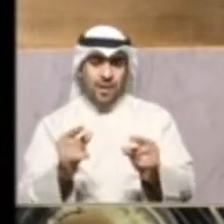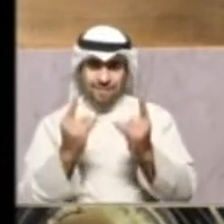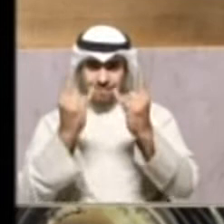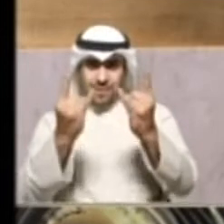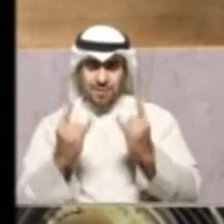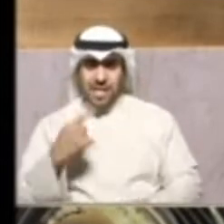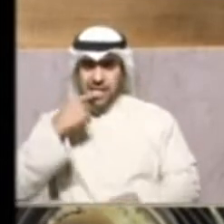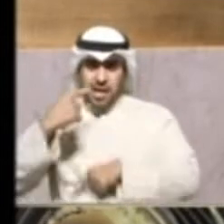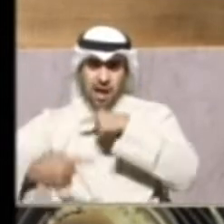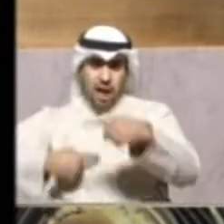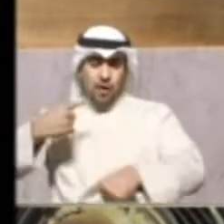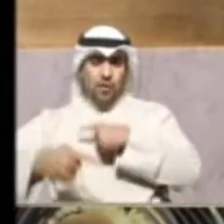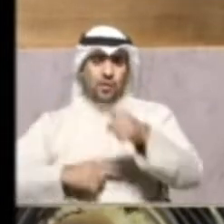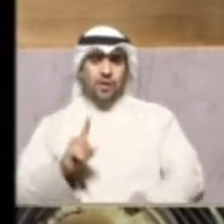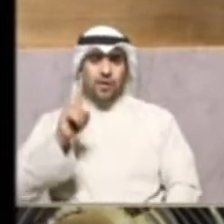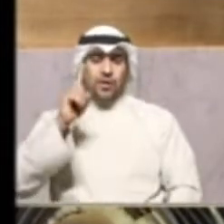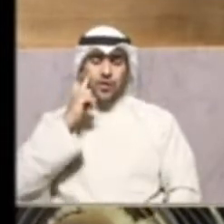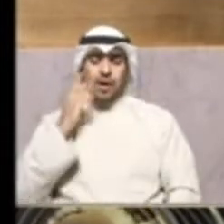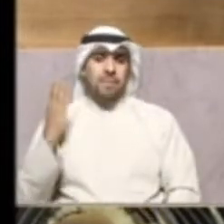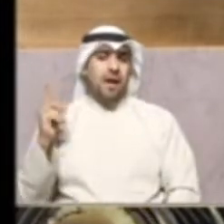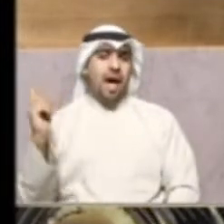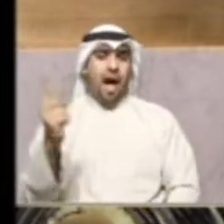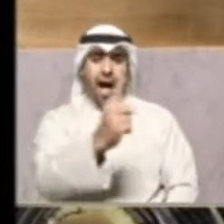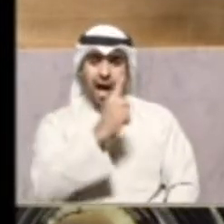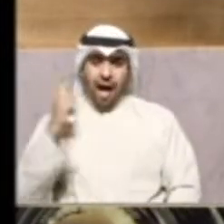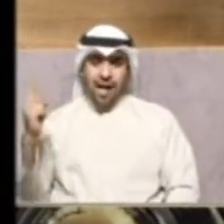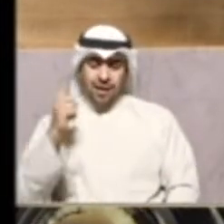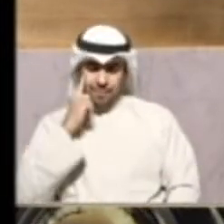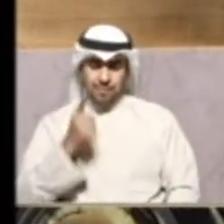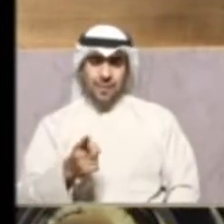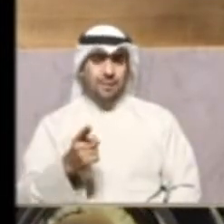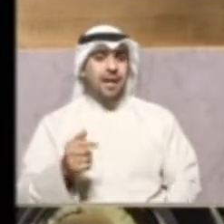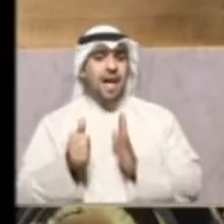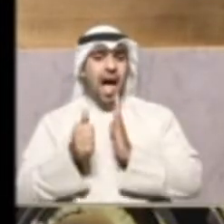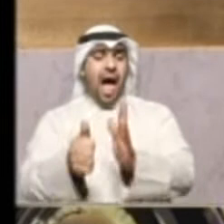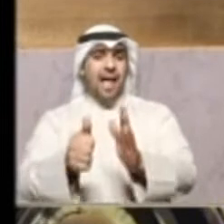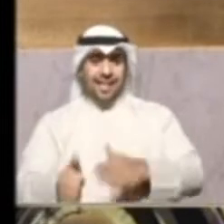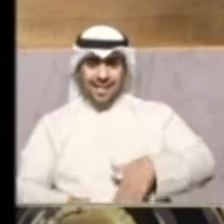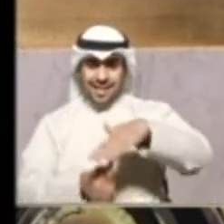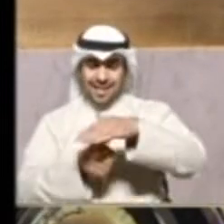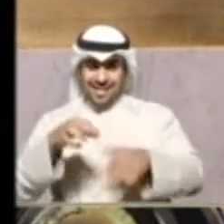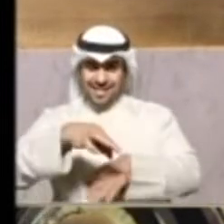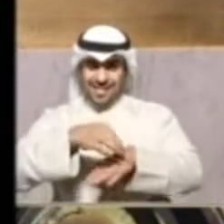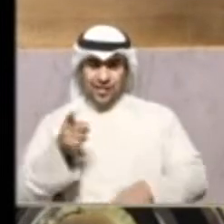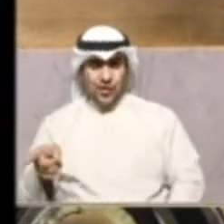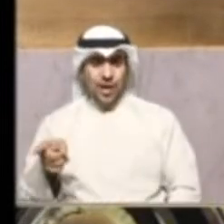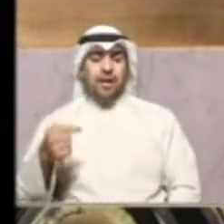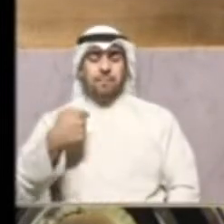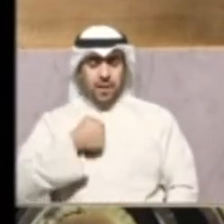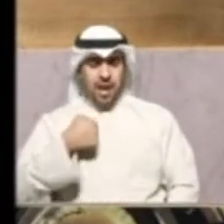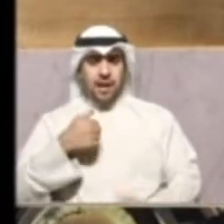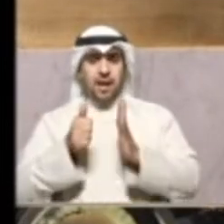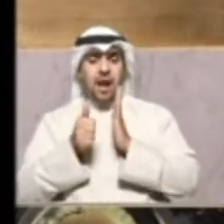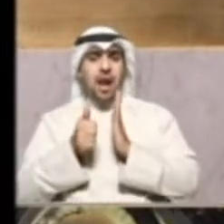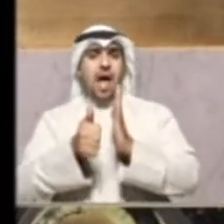أكثر وأكثر، ونوصلها إلى بقع العالم كلها. مثل ما هو قائد الإنسانية، إحنا بعد قائدين إلى